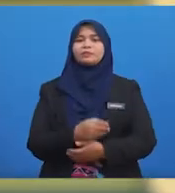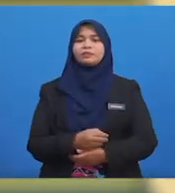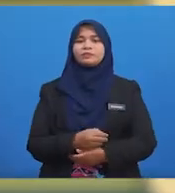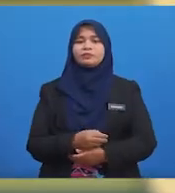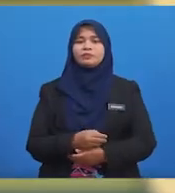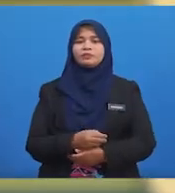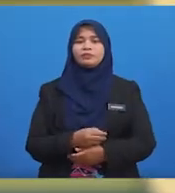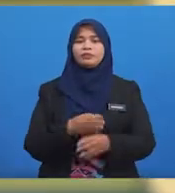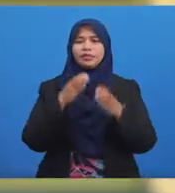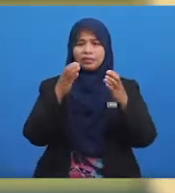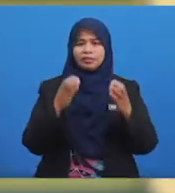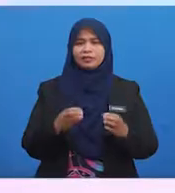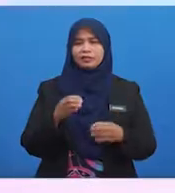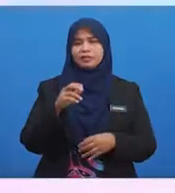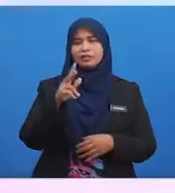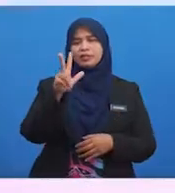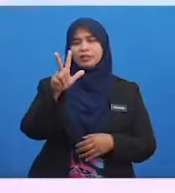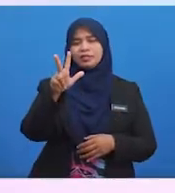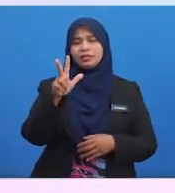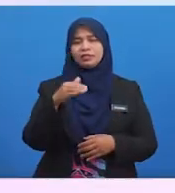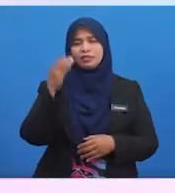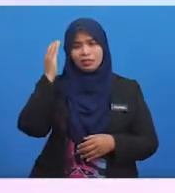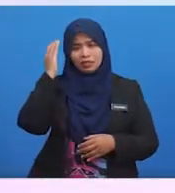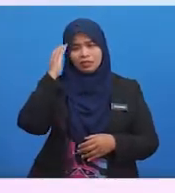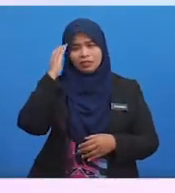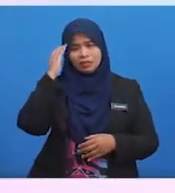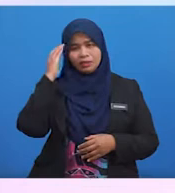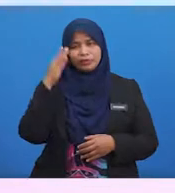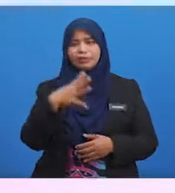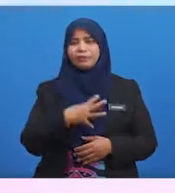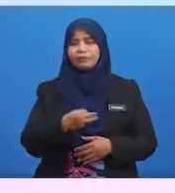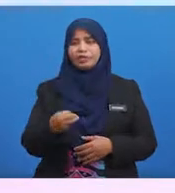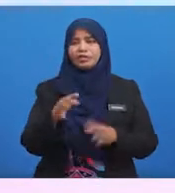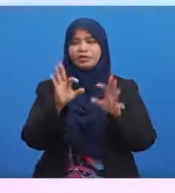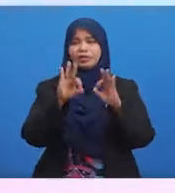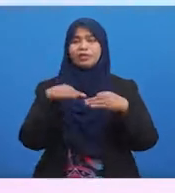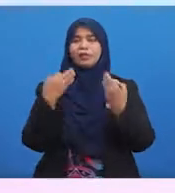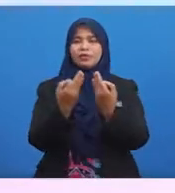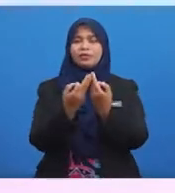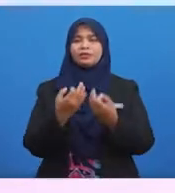cara ketiga ialah mengetahui minyak keluarga